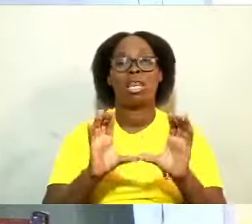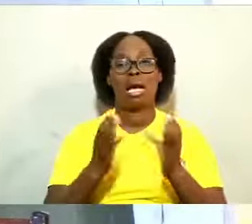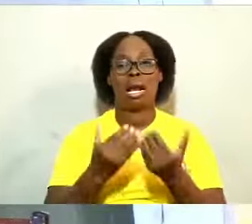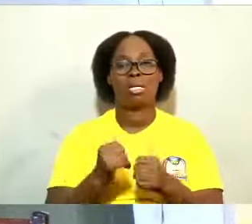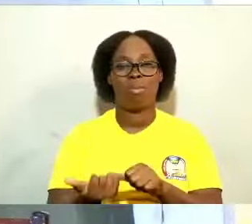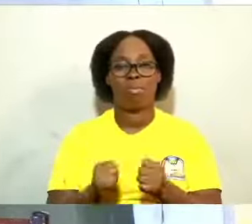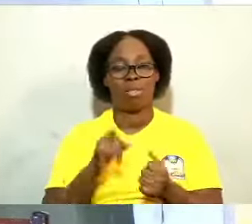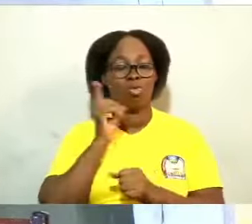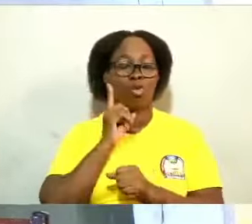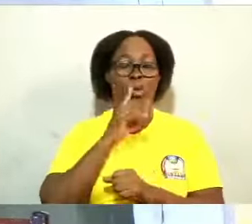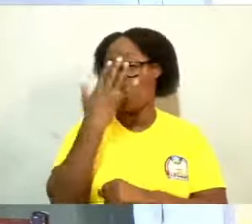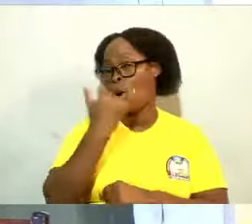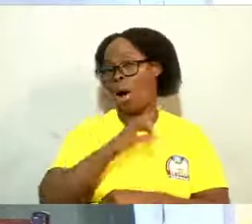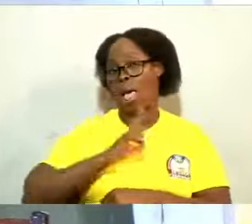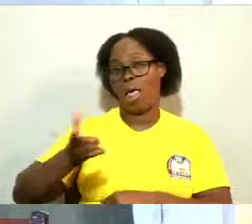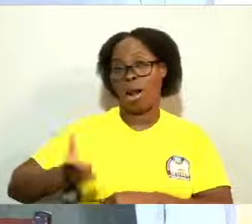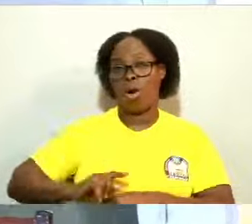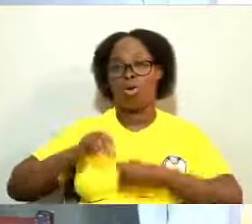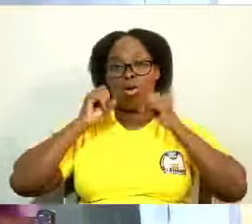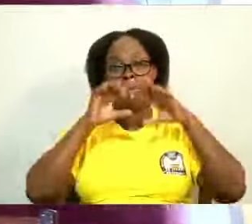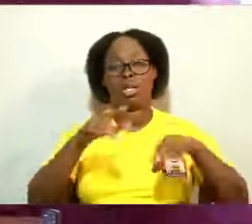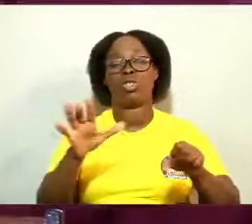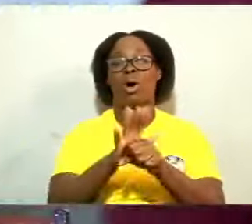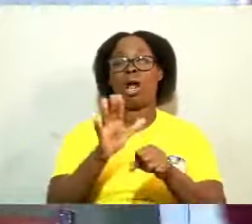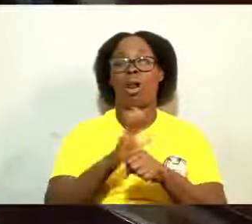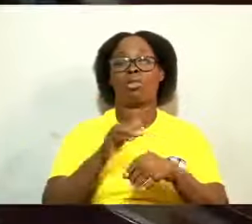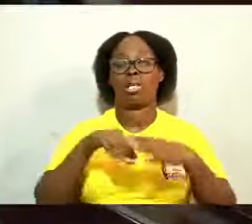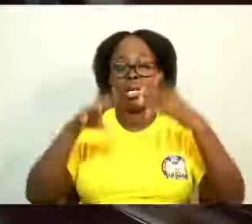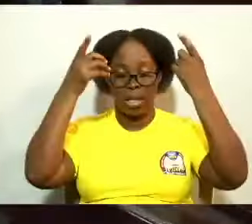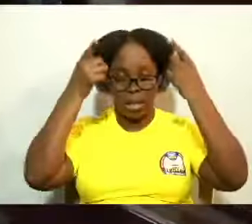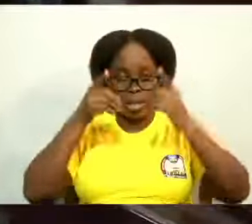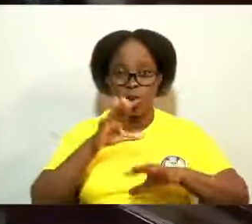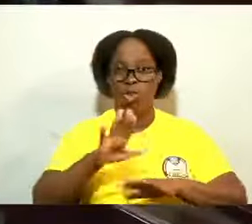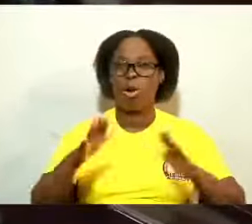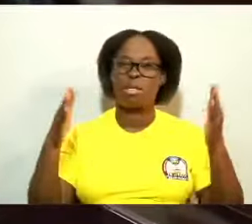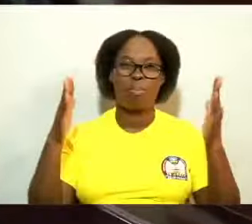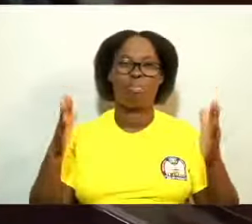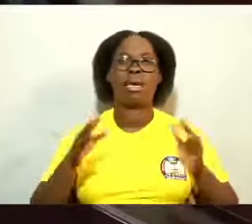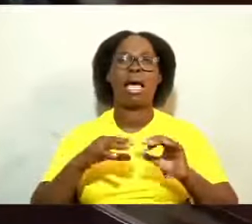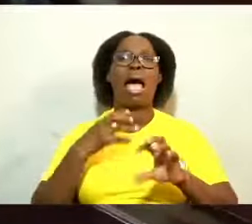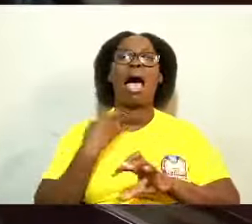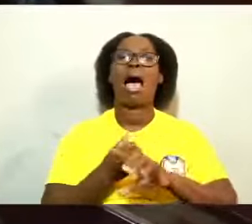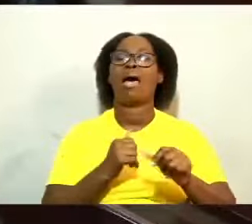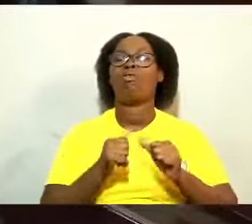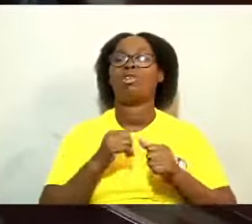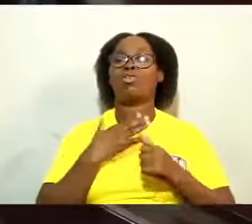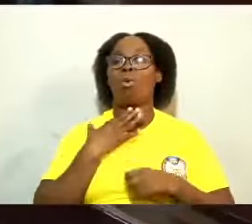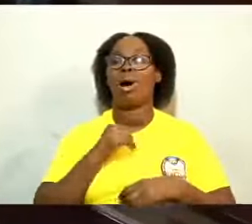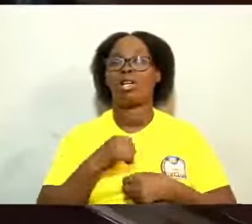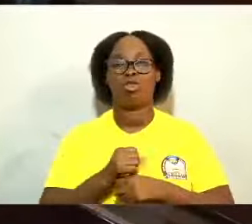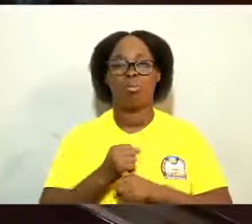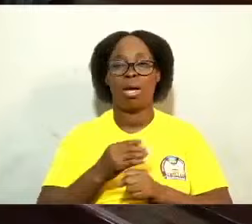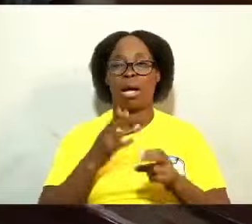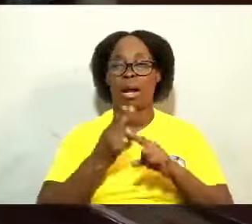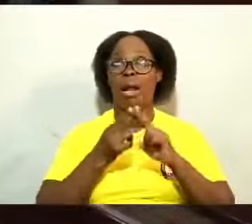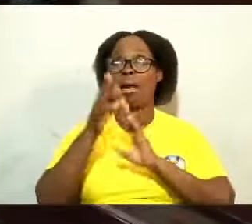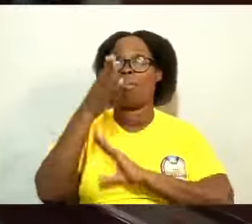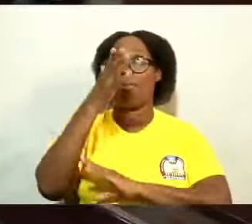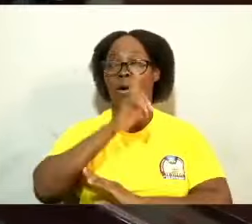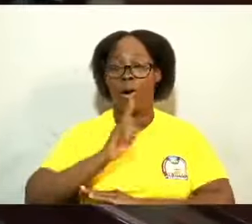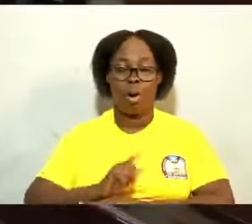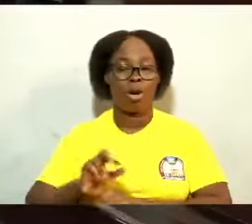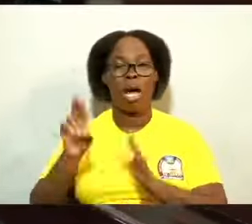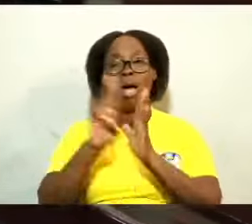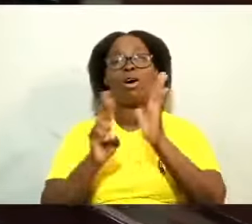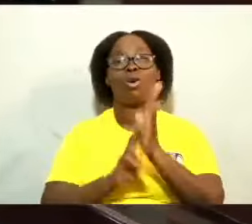kesho, maana Bwana akubariki sana kwenye maamuzi makubwa magumu unayoendelea kufanya. Jina la Bwana litawale